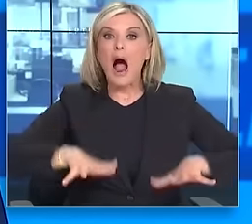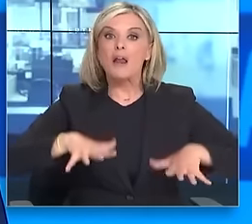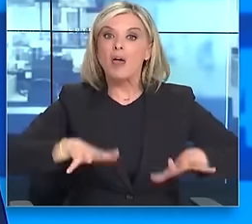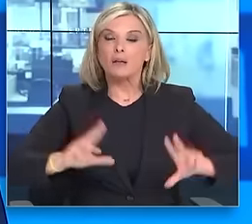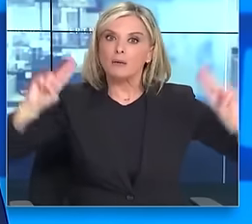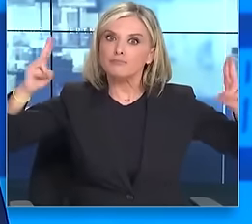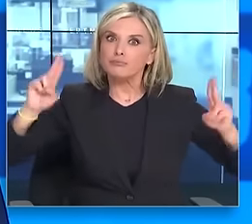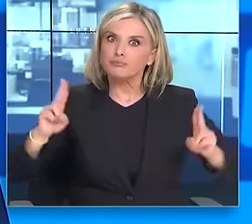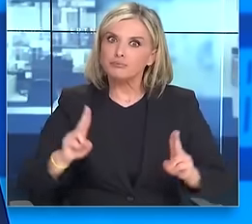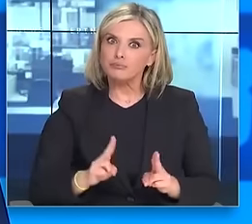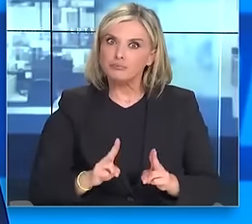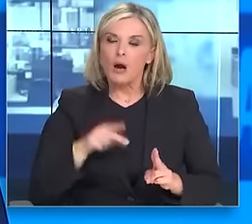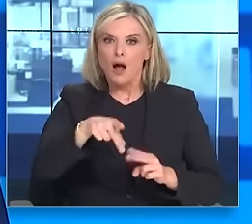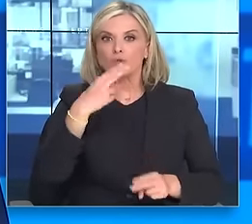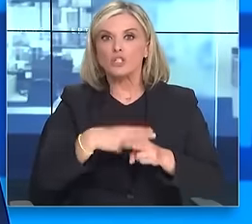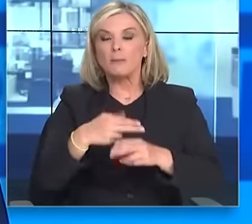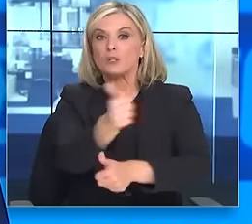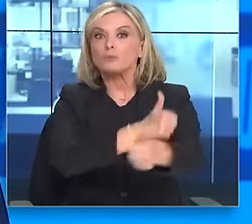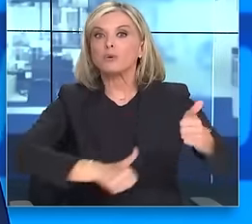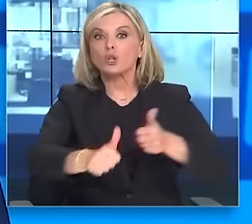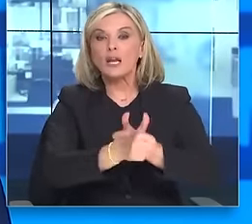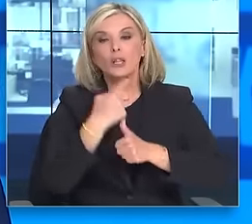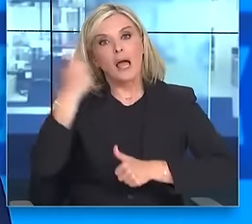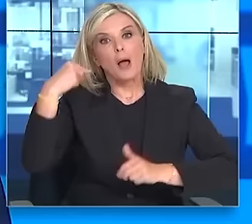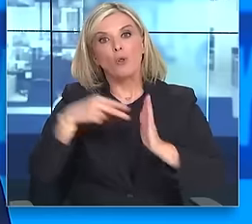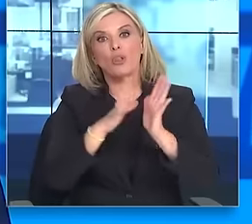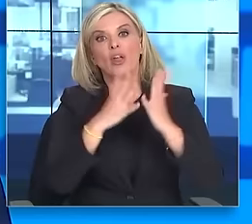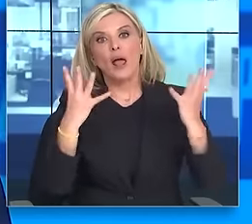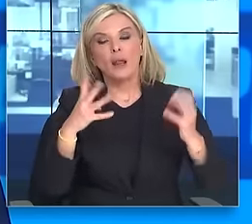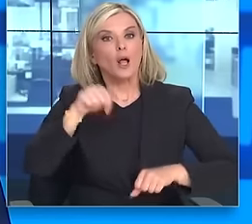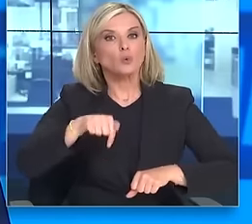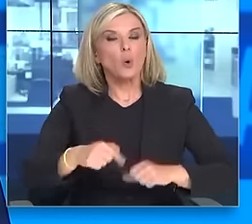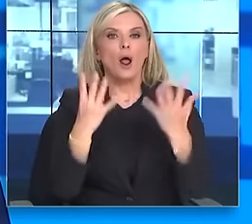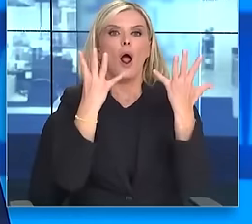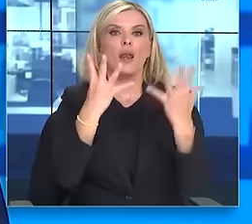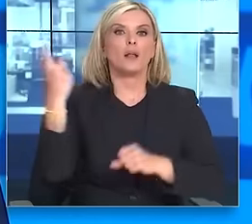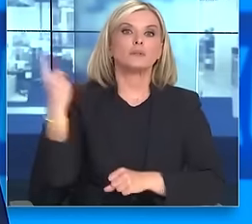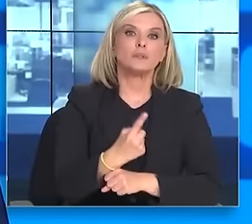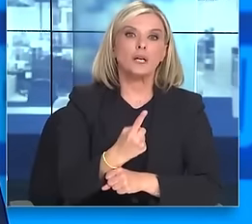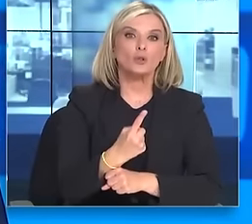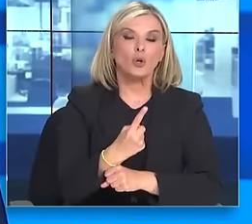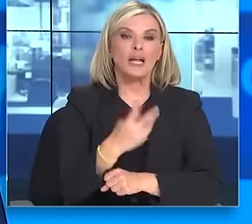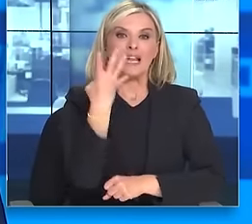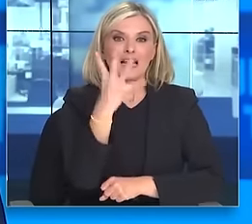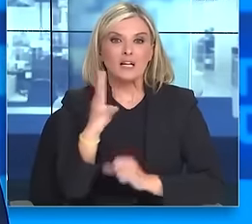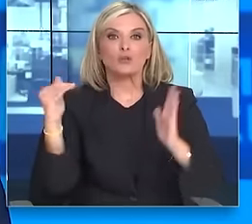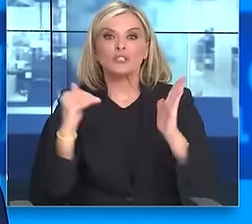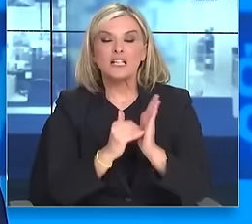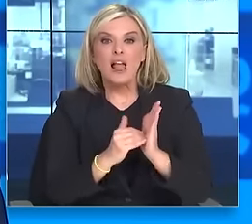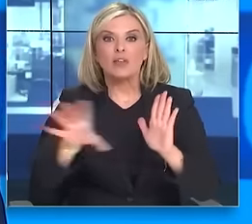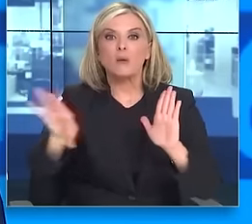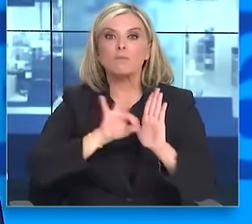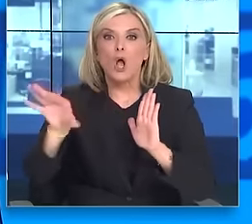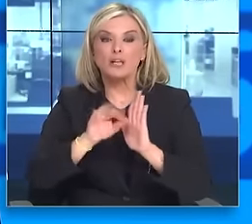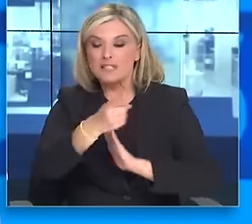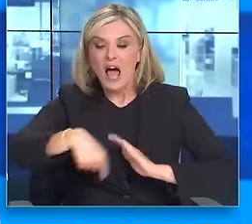θέσει το 2019. Η ανεργία από το 17% προσεγγίζει το 9%. Αυτό είναι 400.000 θέσεις εργασίας. Αυτοί οι άνθρωποι ήταν